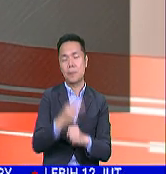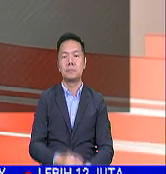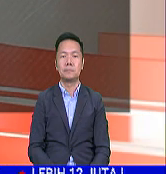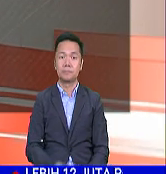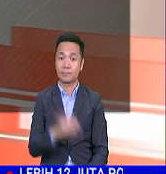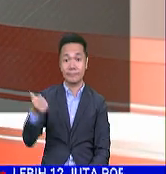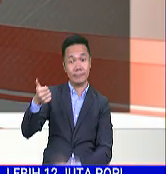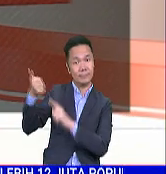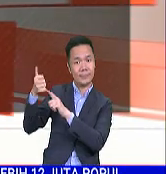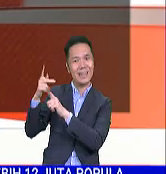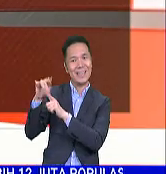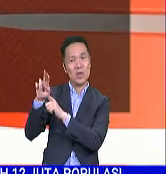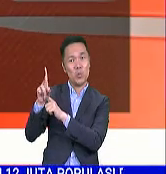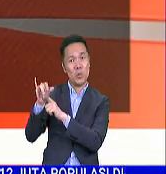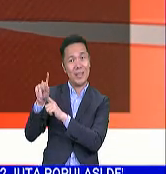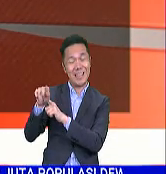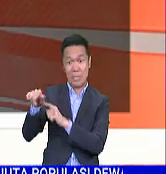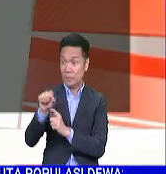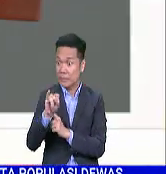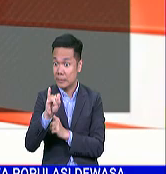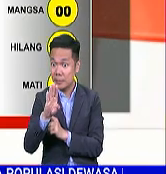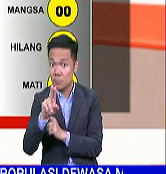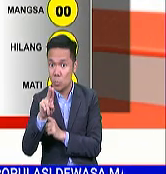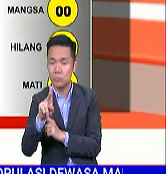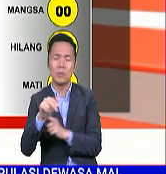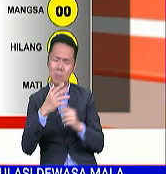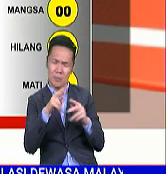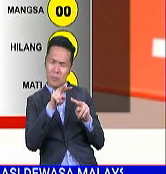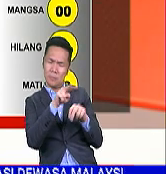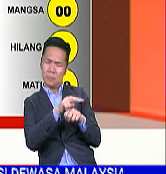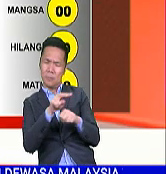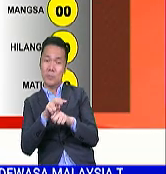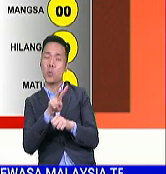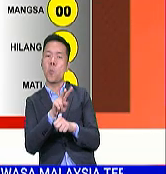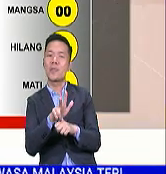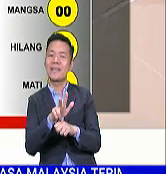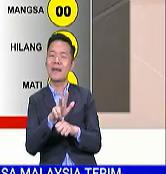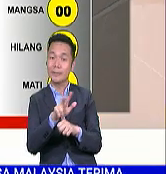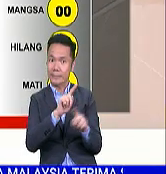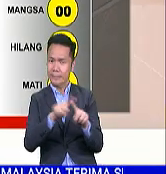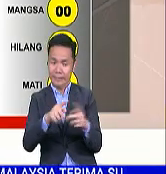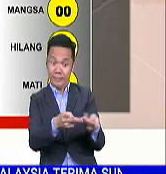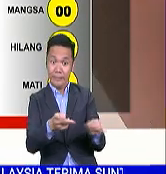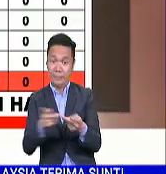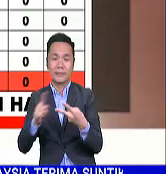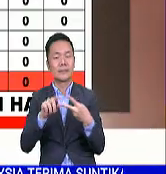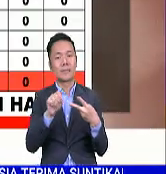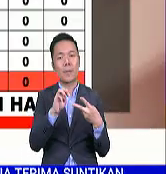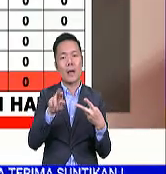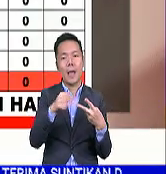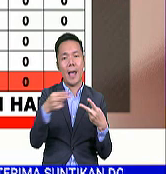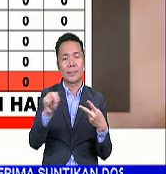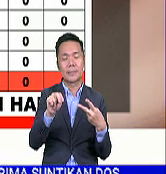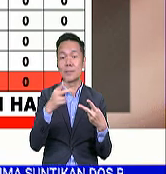Datuk Khairuddin menjelaskan daerah Sibu merekodkan pemantauan tertinggi dengan 23, diikuti Semarahan 10,